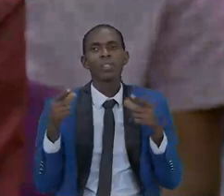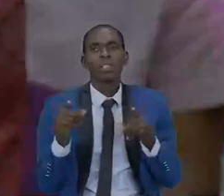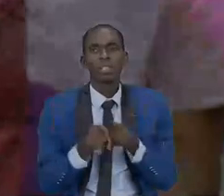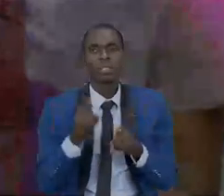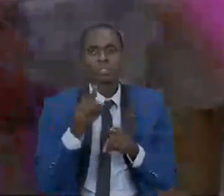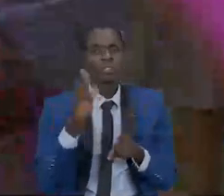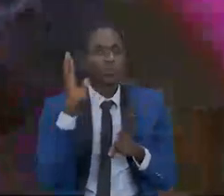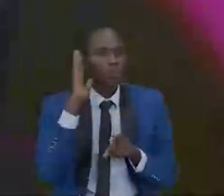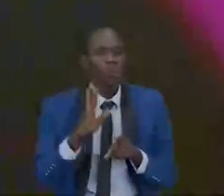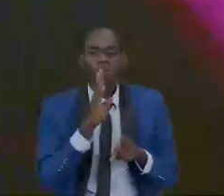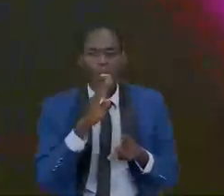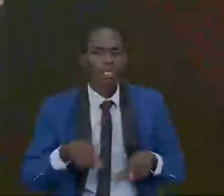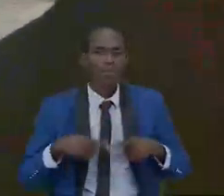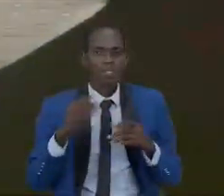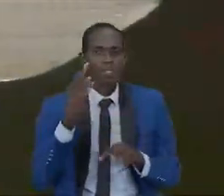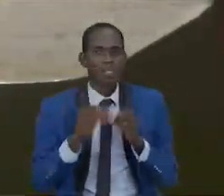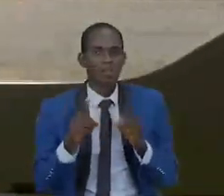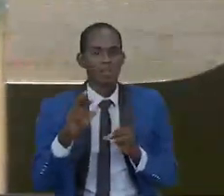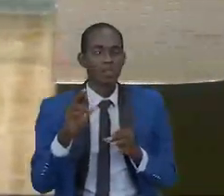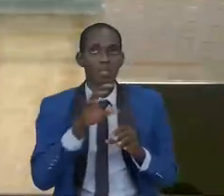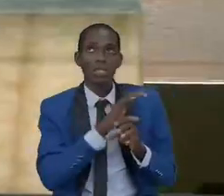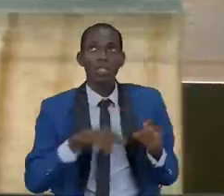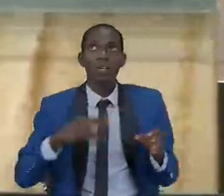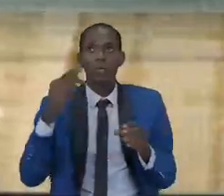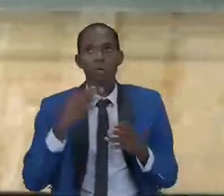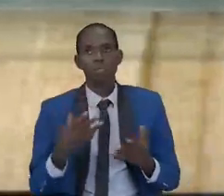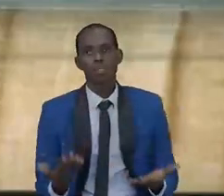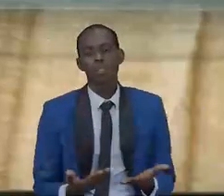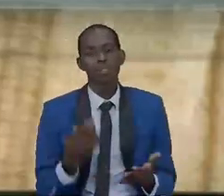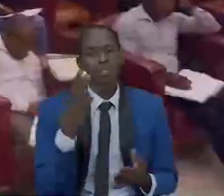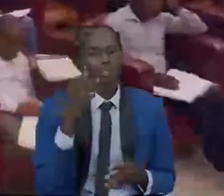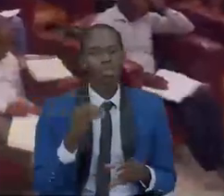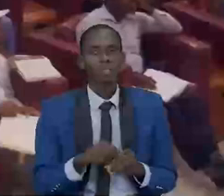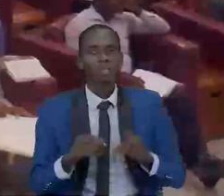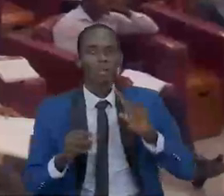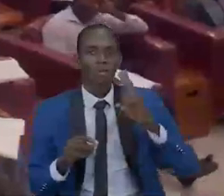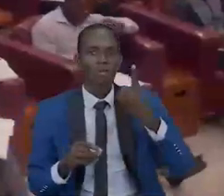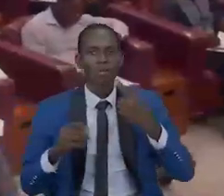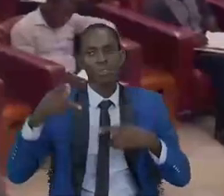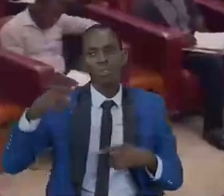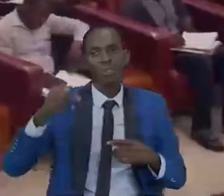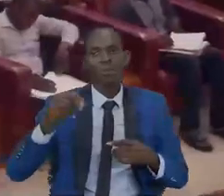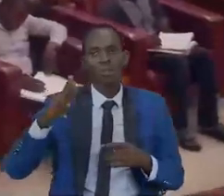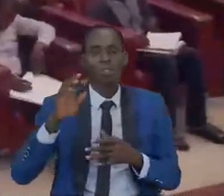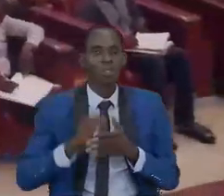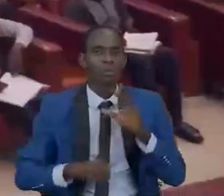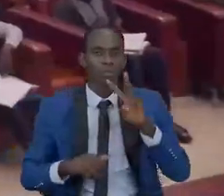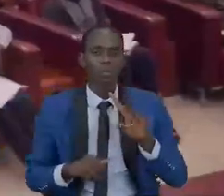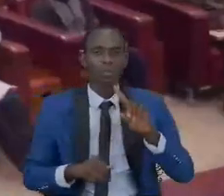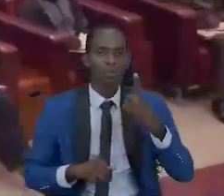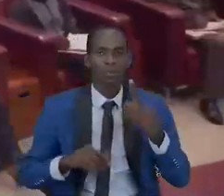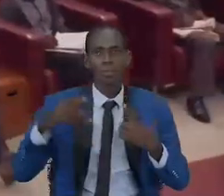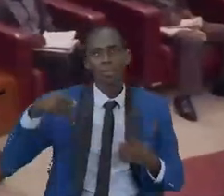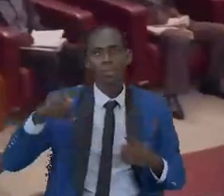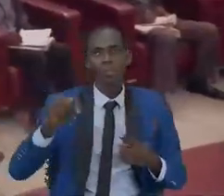comme s'il était ici sur Terre nous voyons un piège chapitre 2 MPS chapitre 2 verset 21 un piège